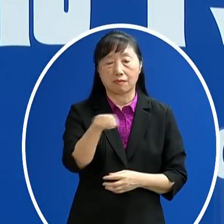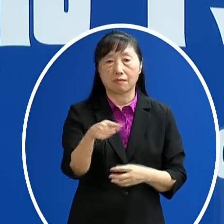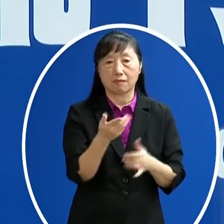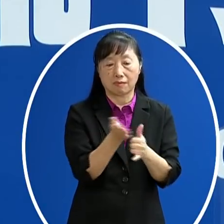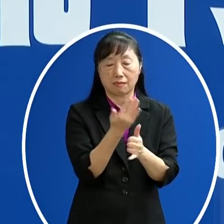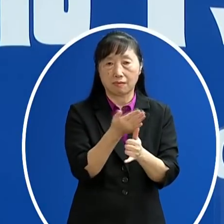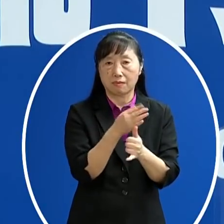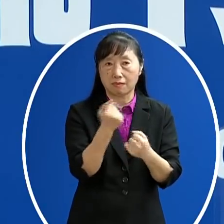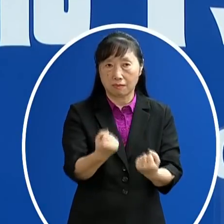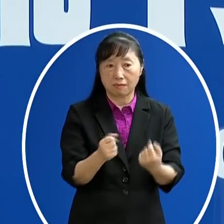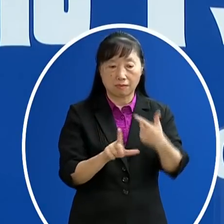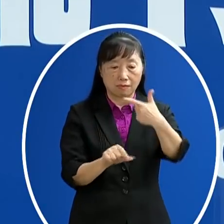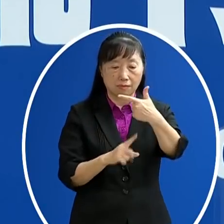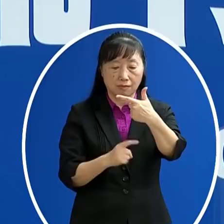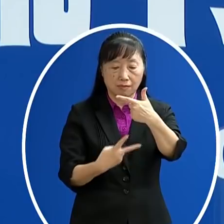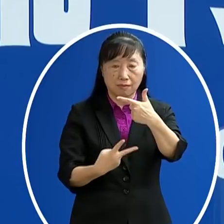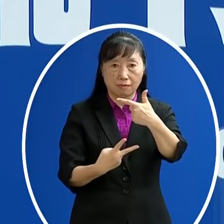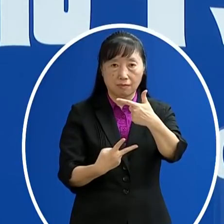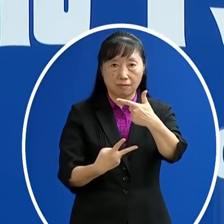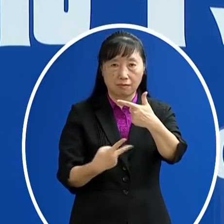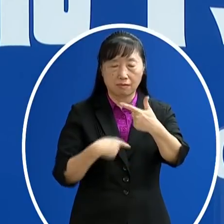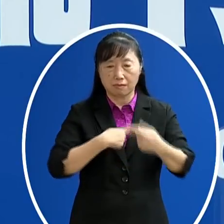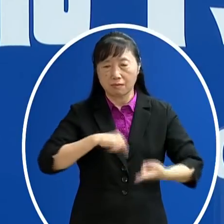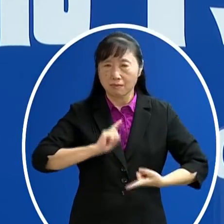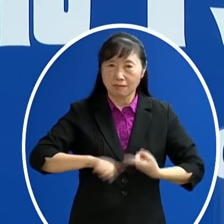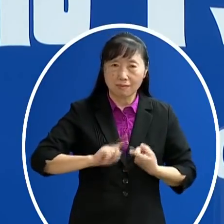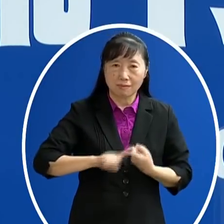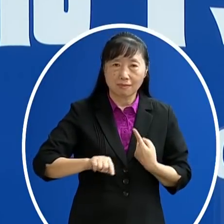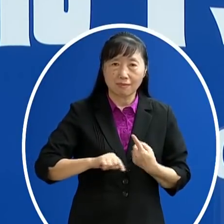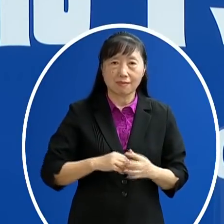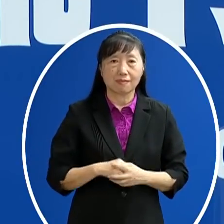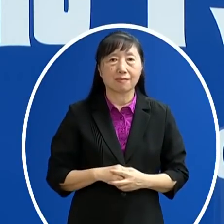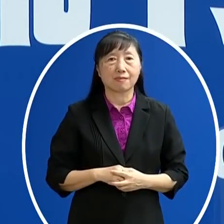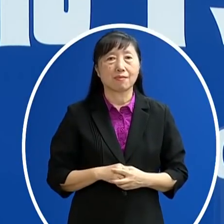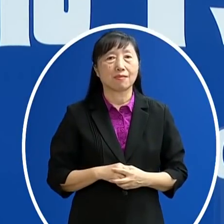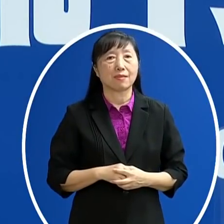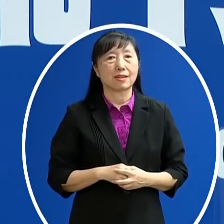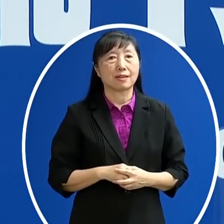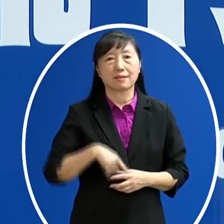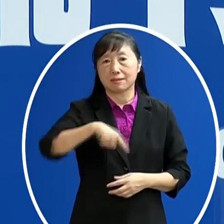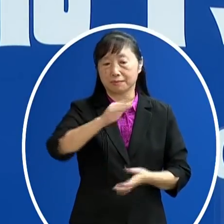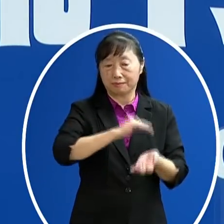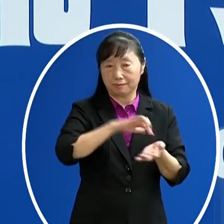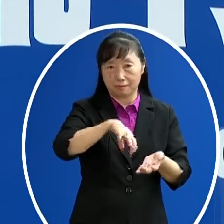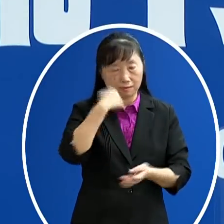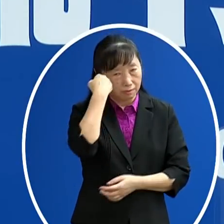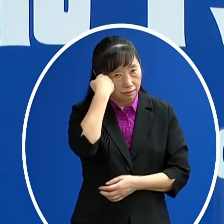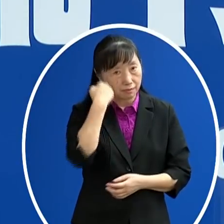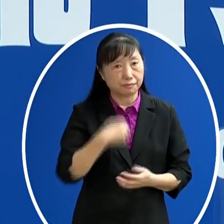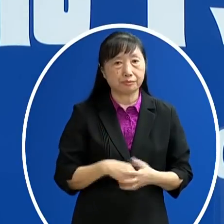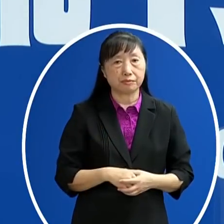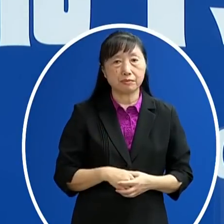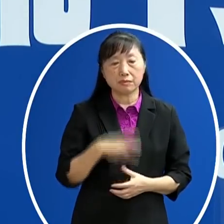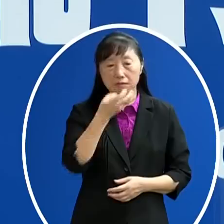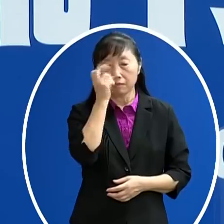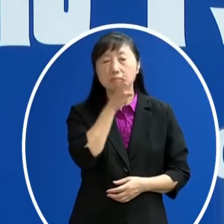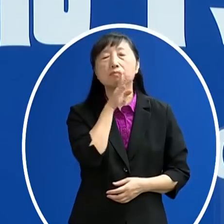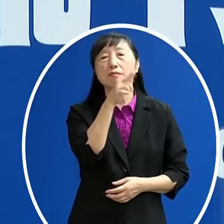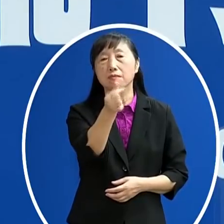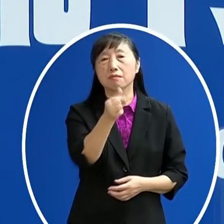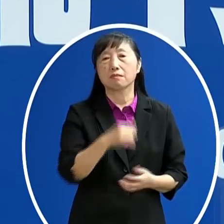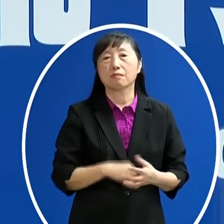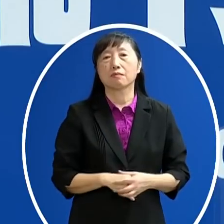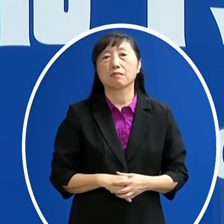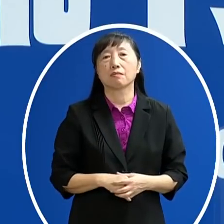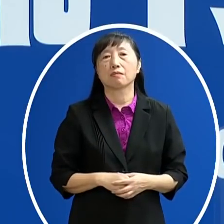在6月12号的时候开始有症状哈，然后去住院，那也确诊，那